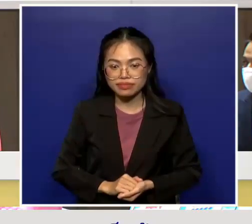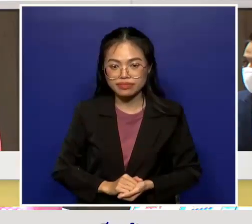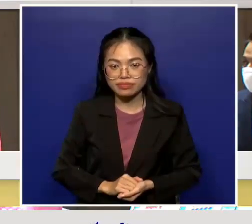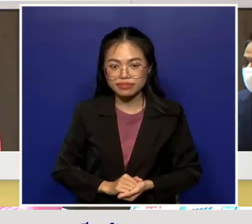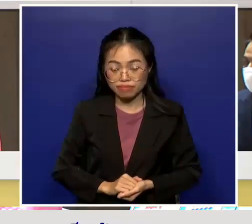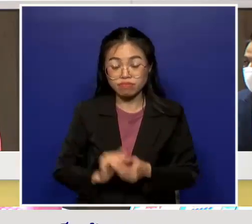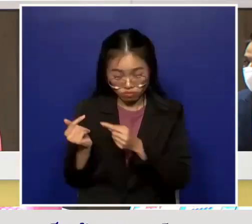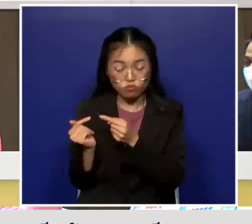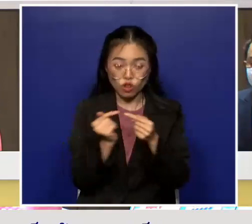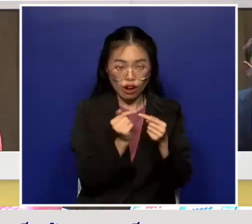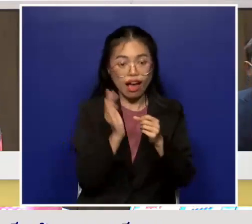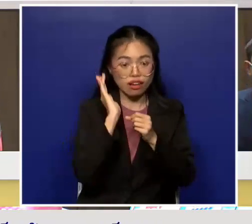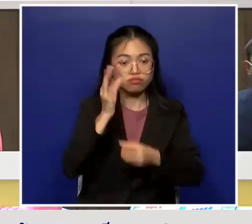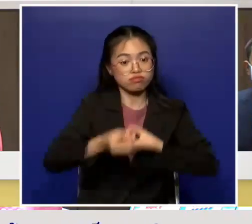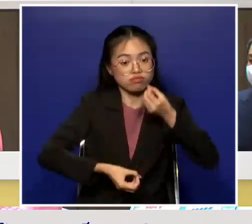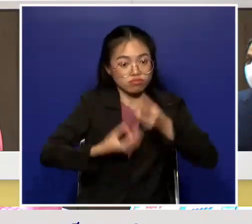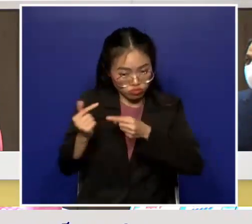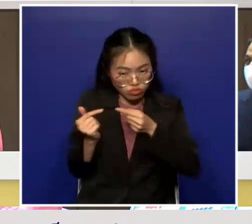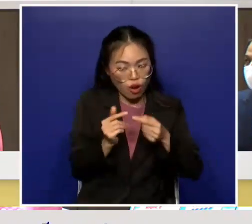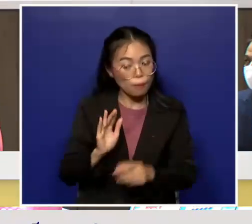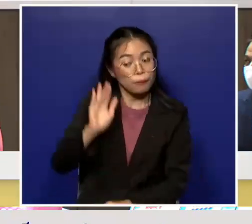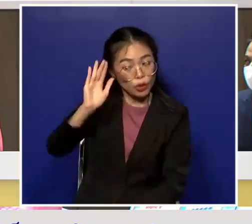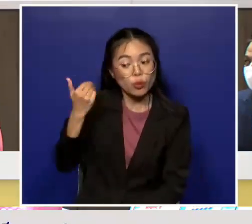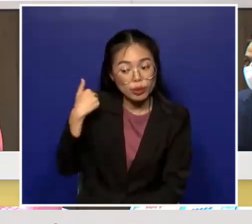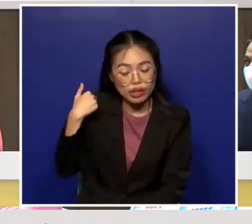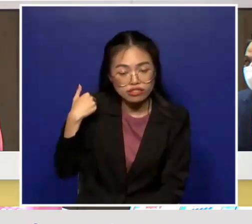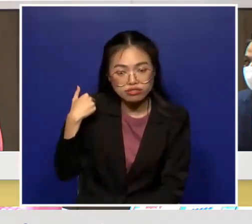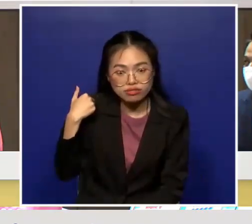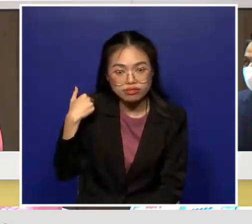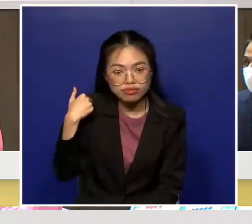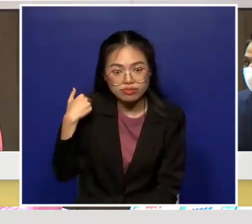ต่อเลยนะครับมีใครประท้วงอีกไหมครับเสียงแว่ว